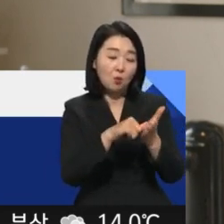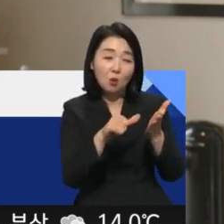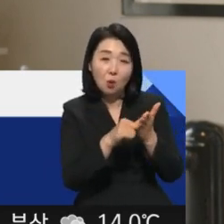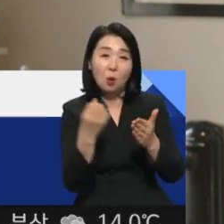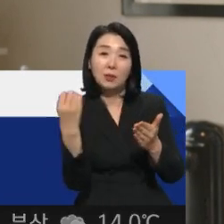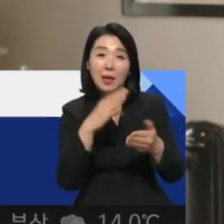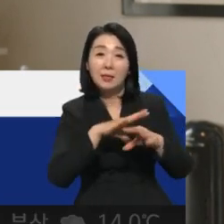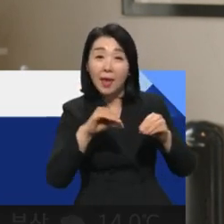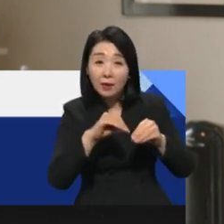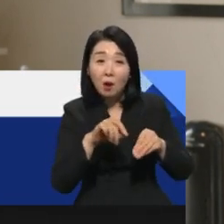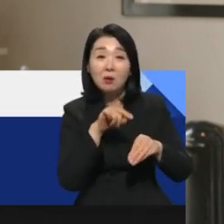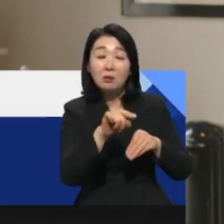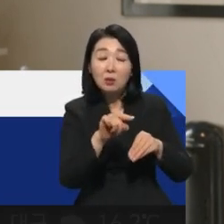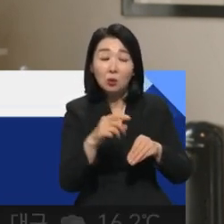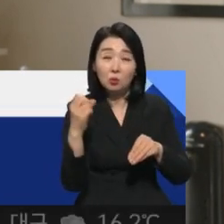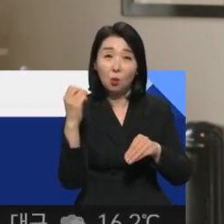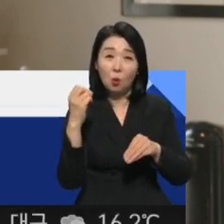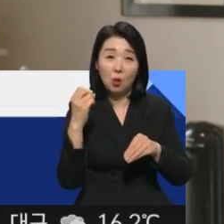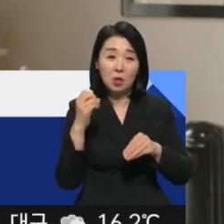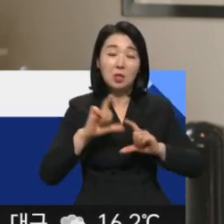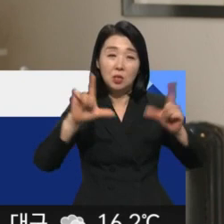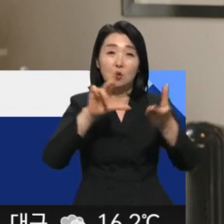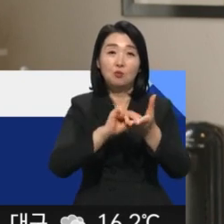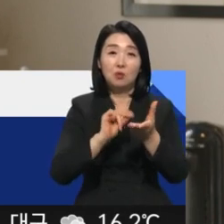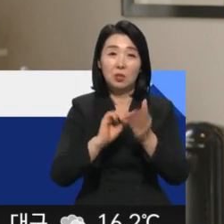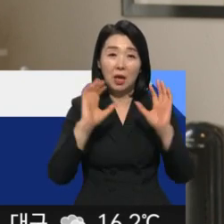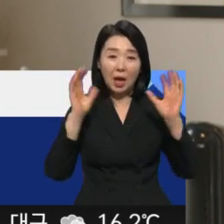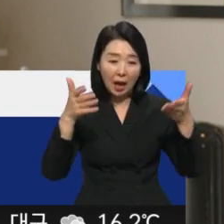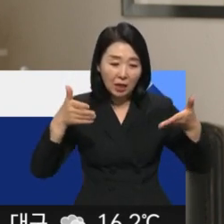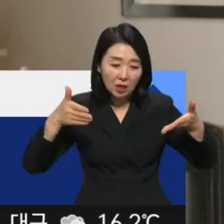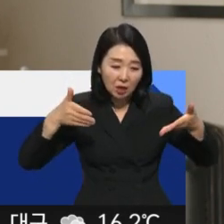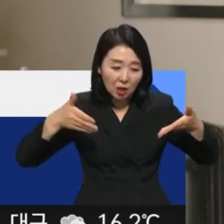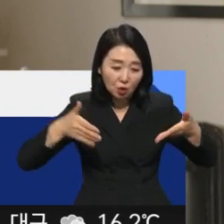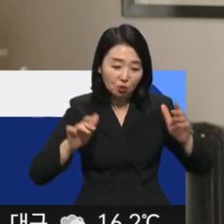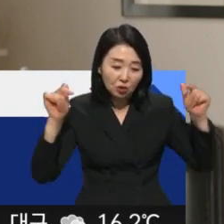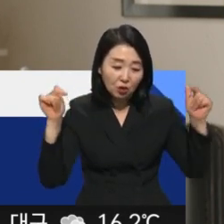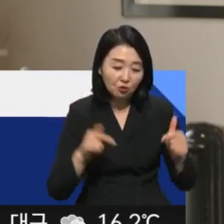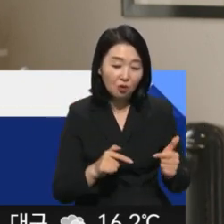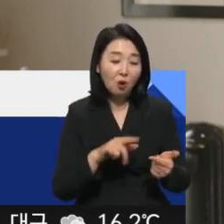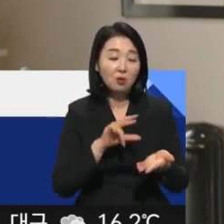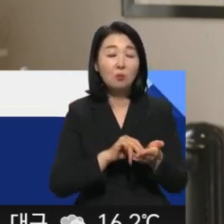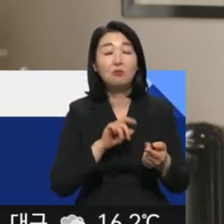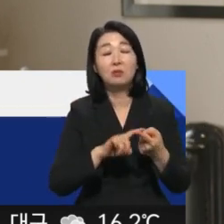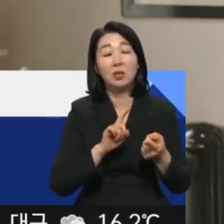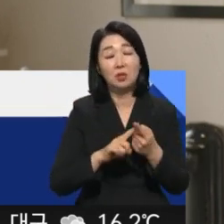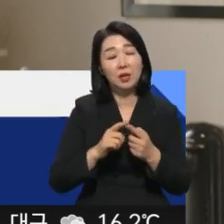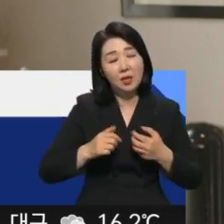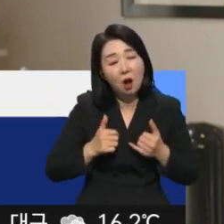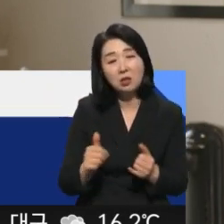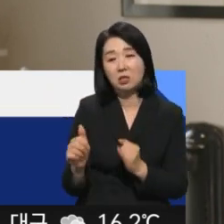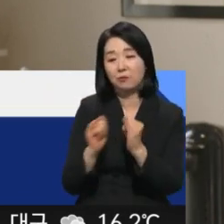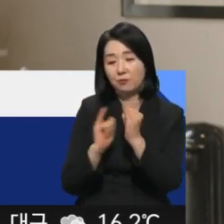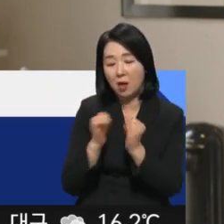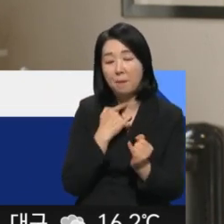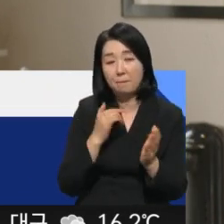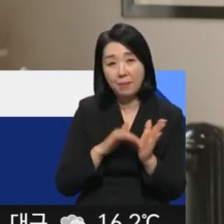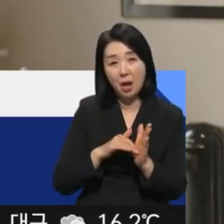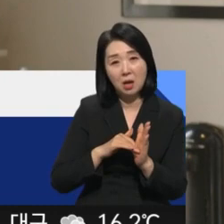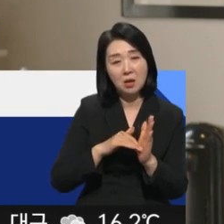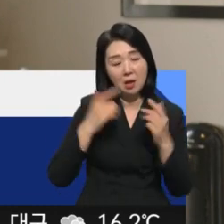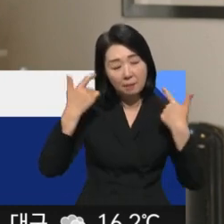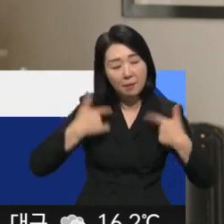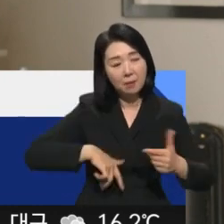기후위기 저출산 문제에 대한 해법을 찾고자 열심히 현장 인터뷰를 하고 담을 세워 자료를 읽고